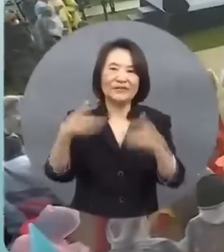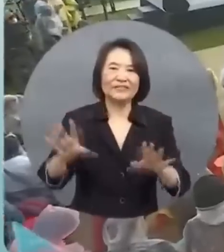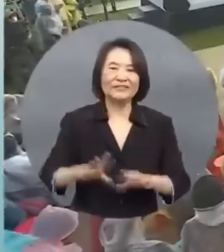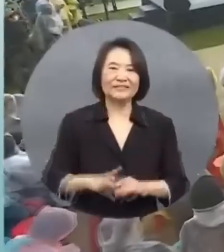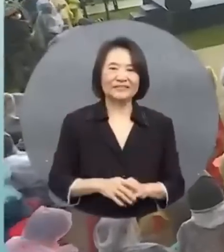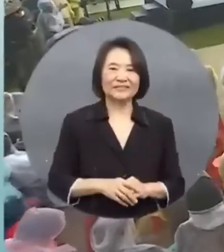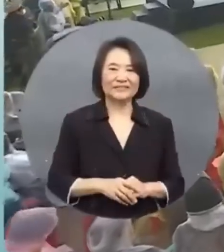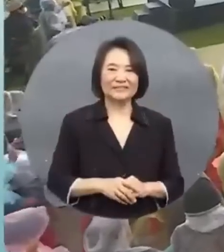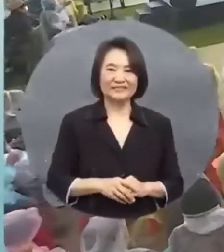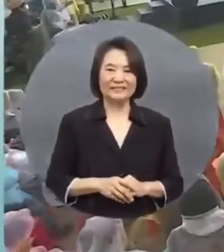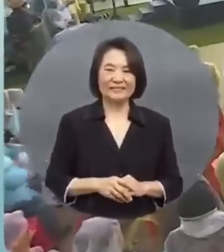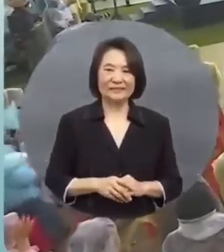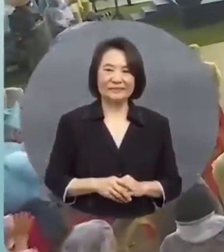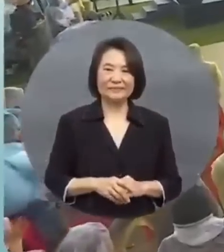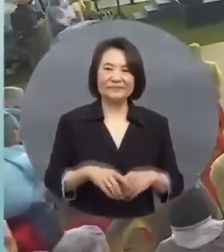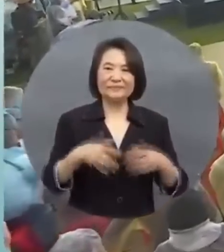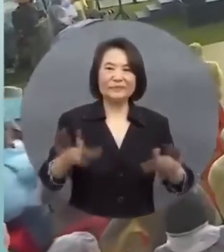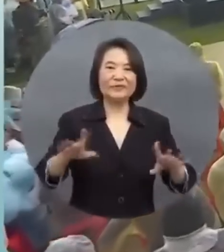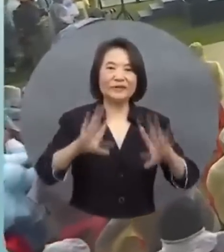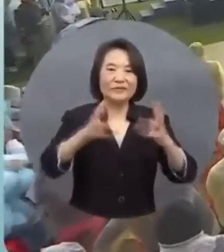总统好， 总统 好。